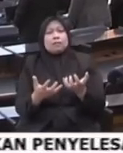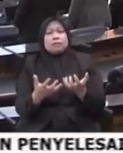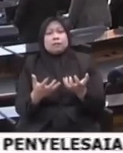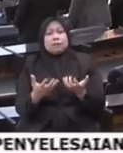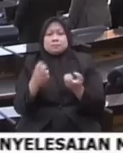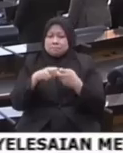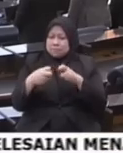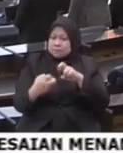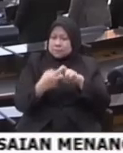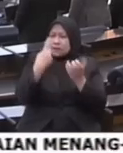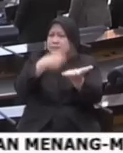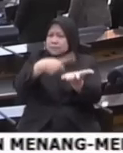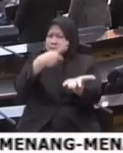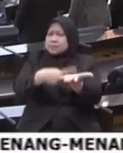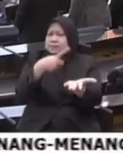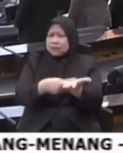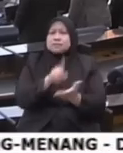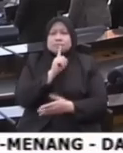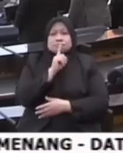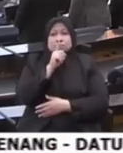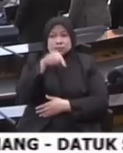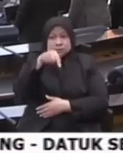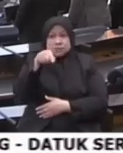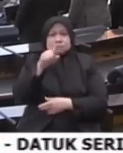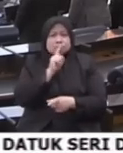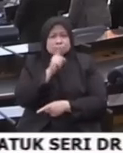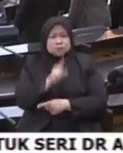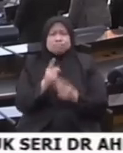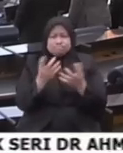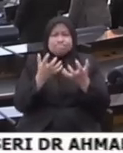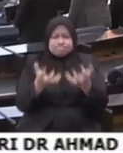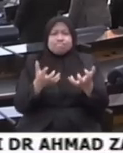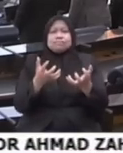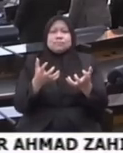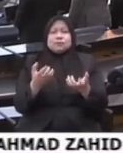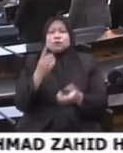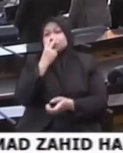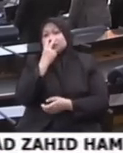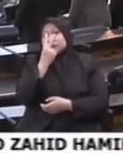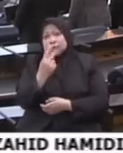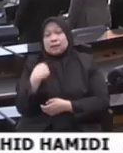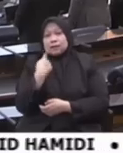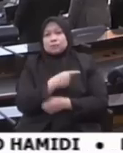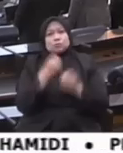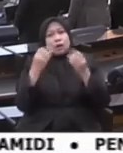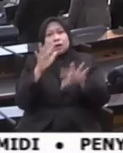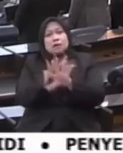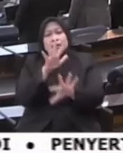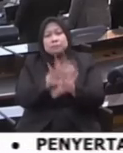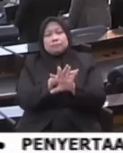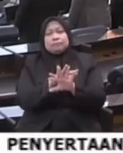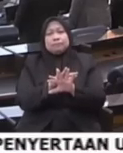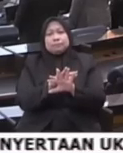masalah ini dibincangkan ini adalah masalah yang benar-benar terdesak Coba kita lihat sudah ramai